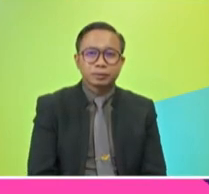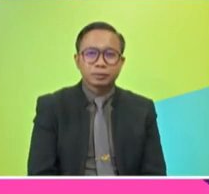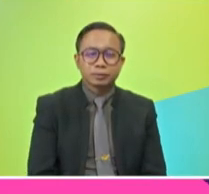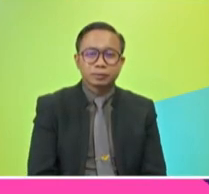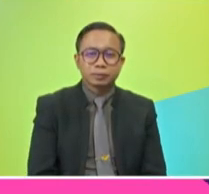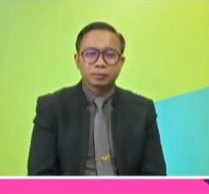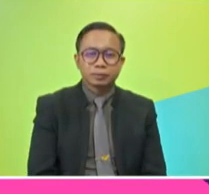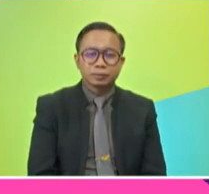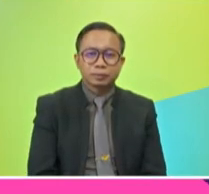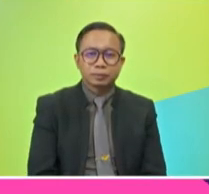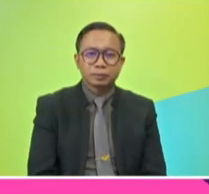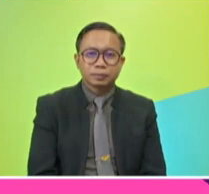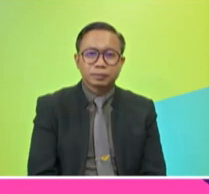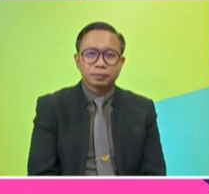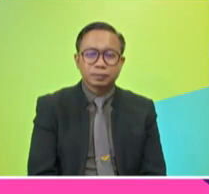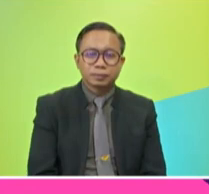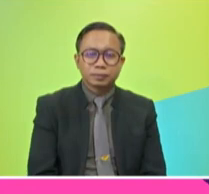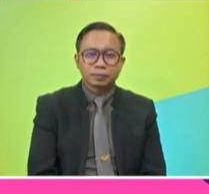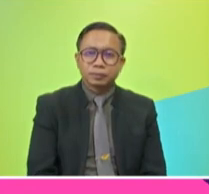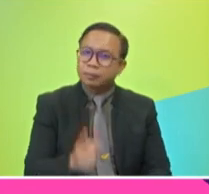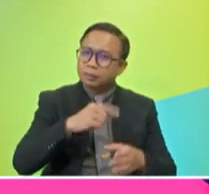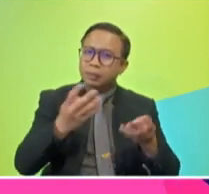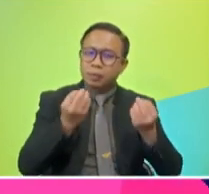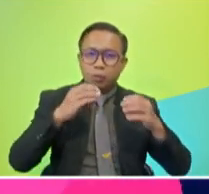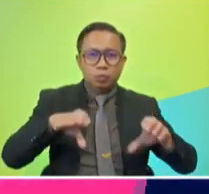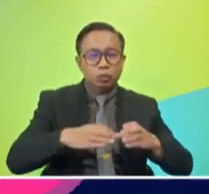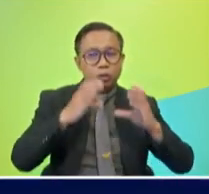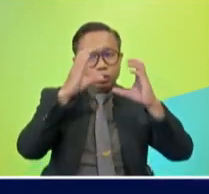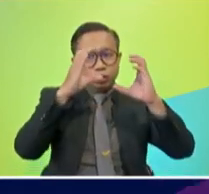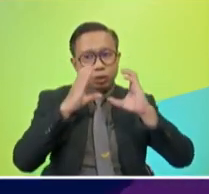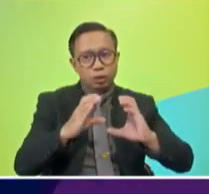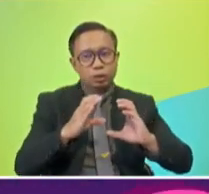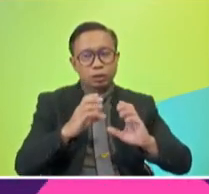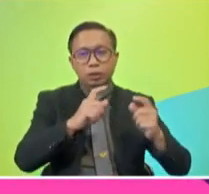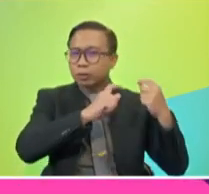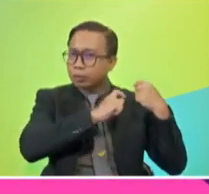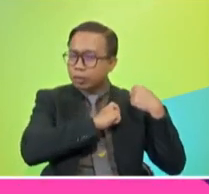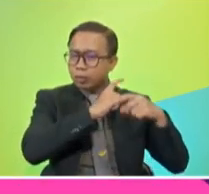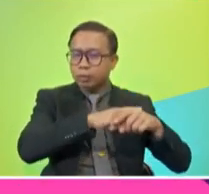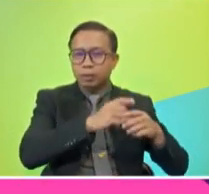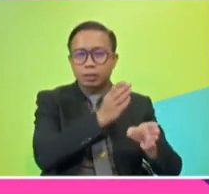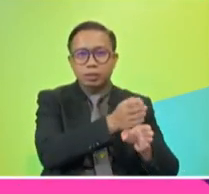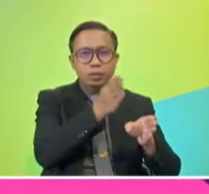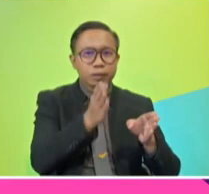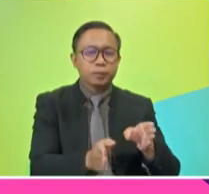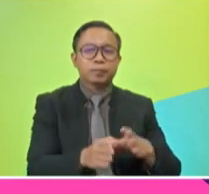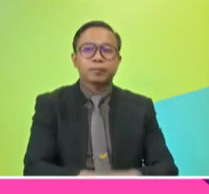kali ini bagaimana cara bertanggung jawab terhadap Jirayu